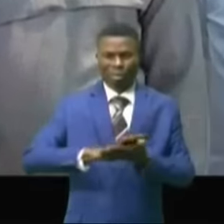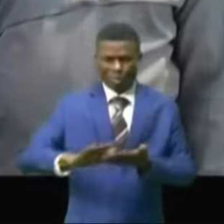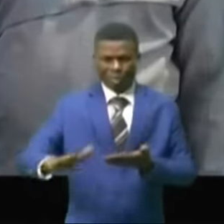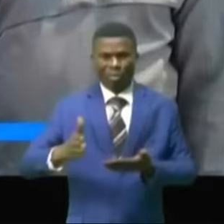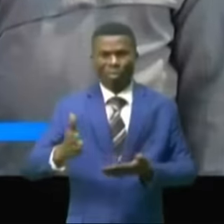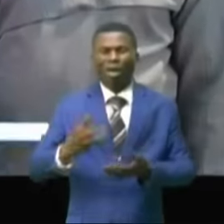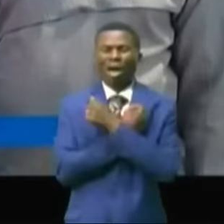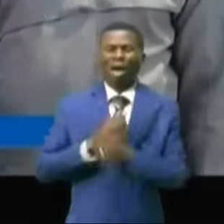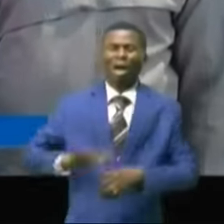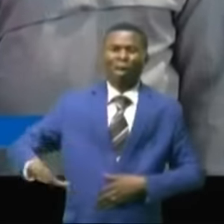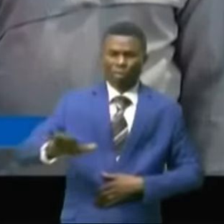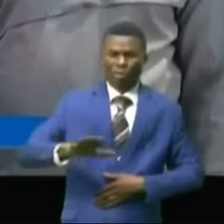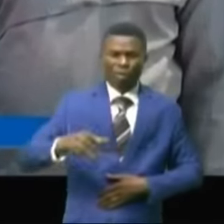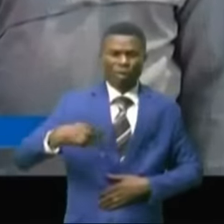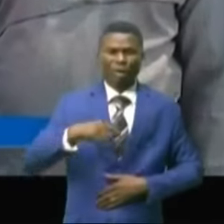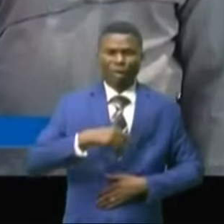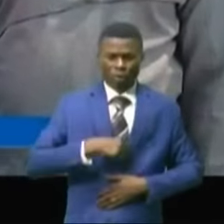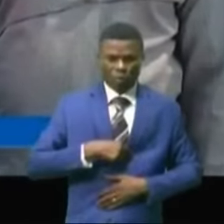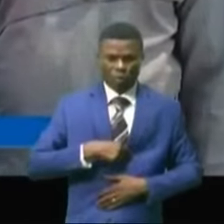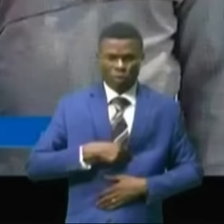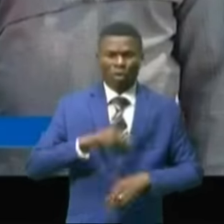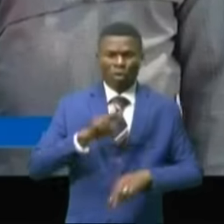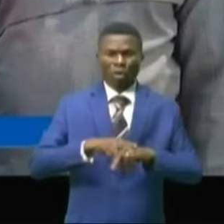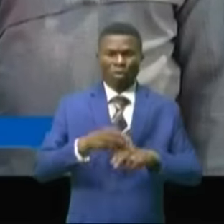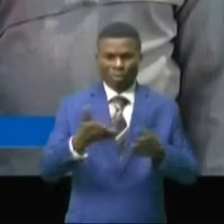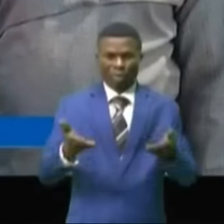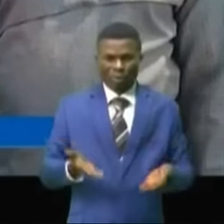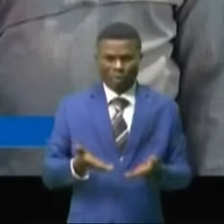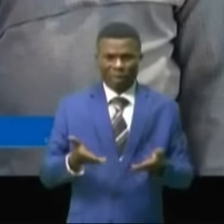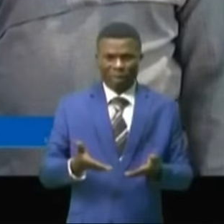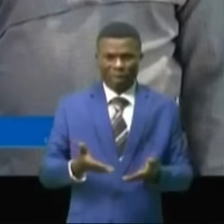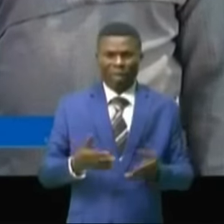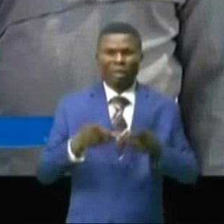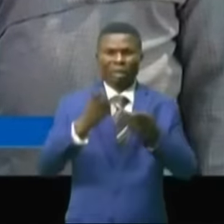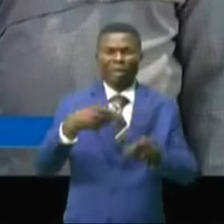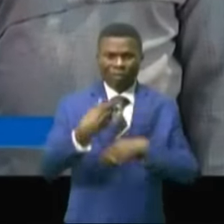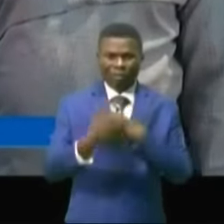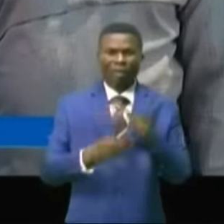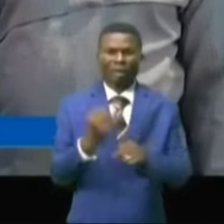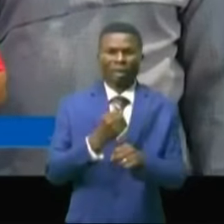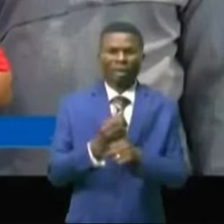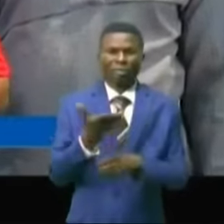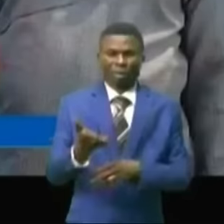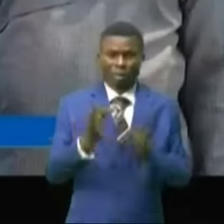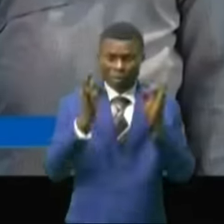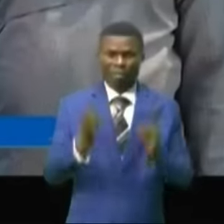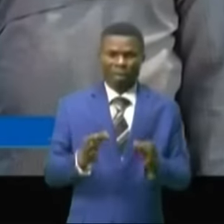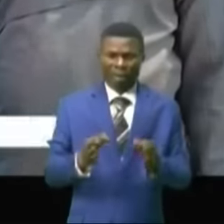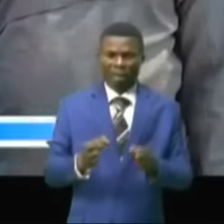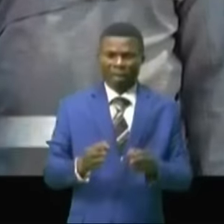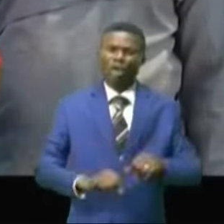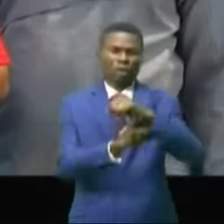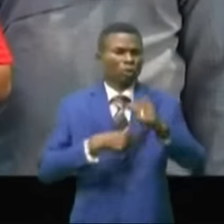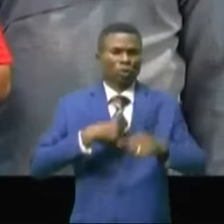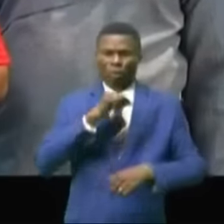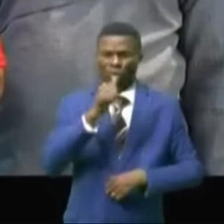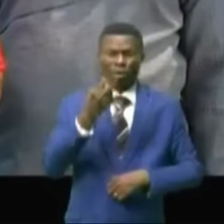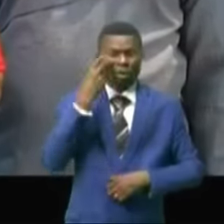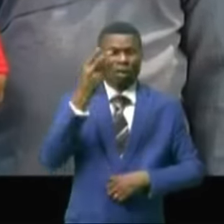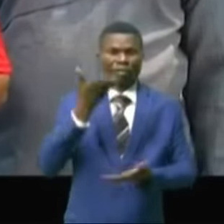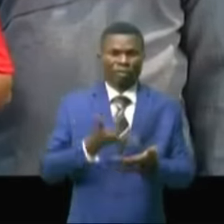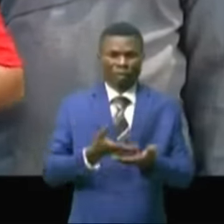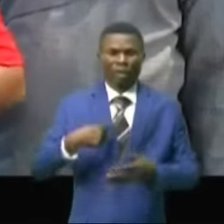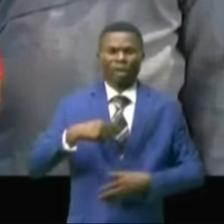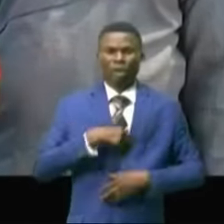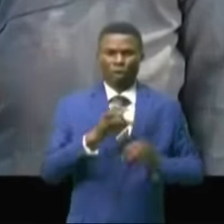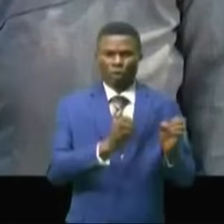patriotiques, nous sommes dans des concrets, nous sommes dans des grandes réalisations, sans parrainage, parce que nous avons une vision et nous nous